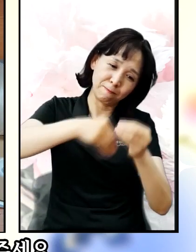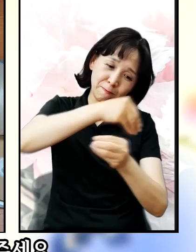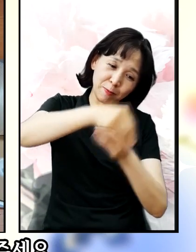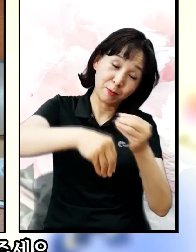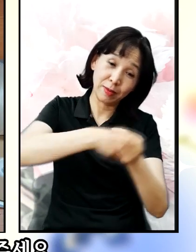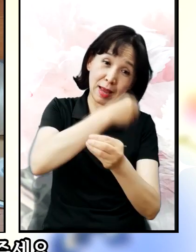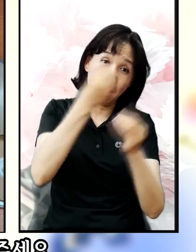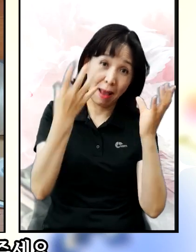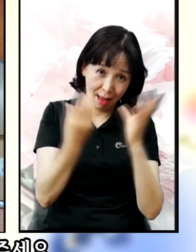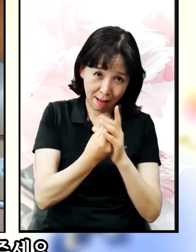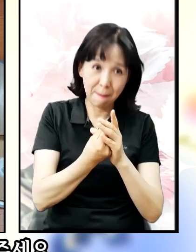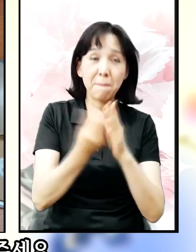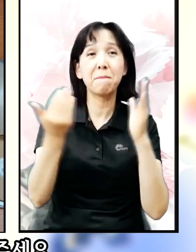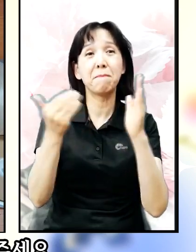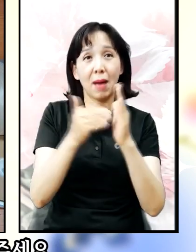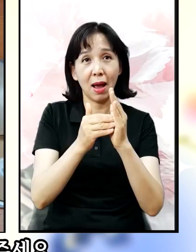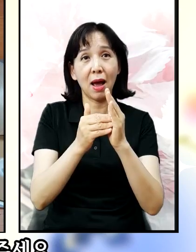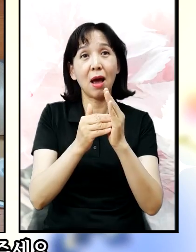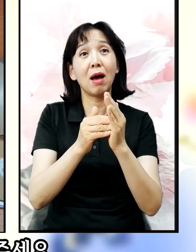감아주세요.